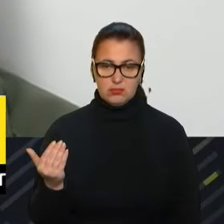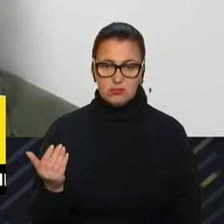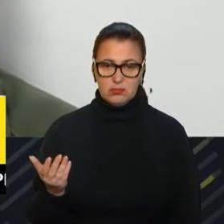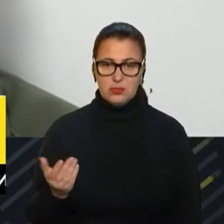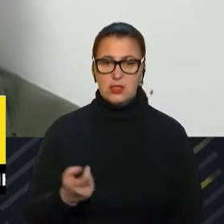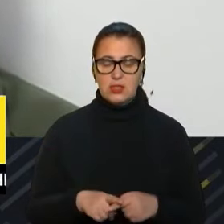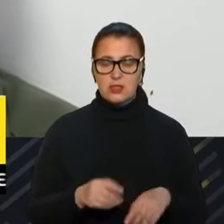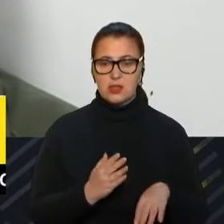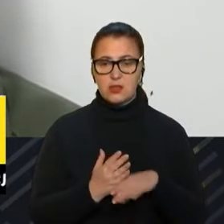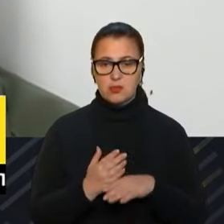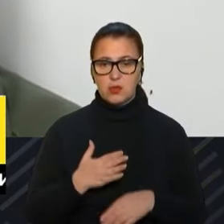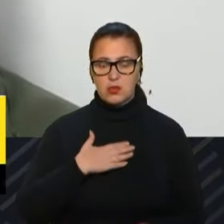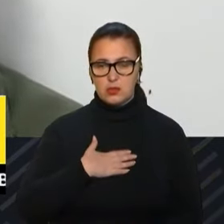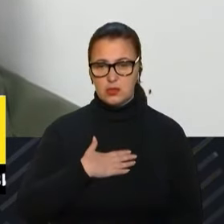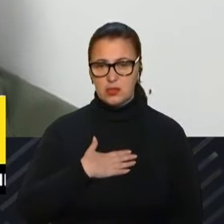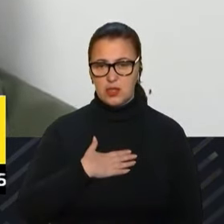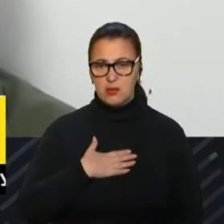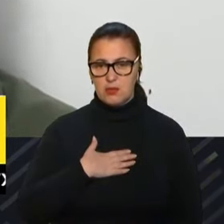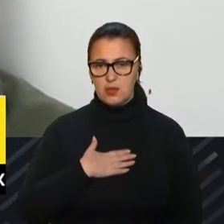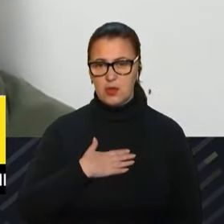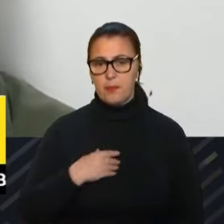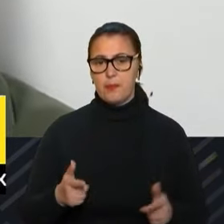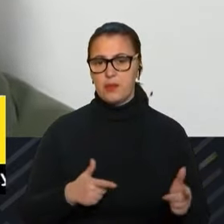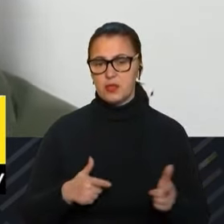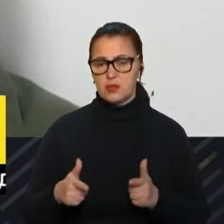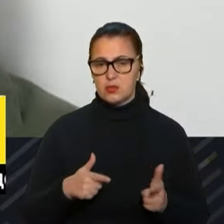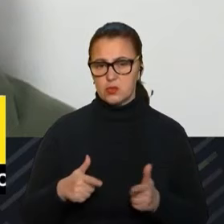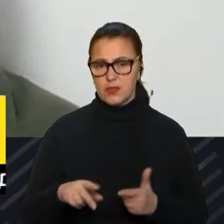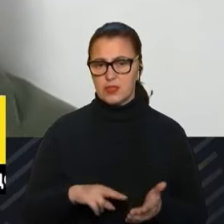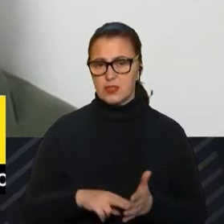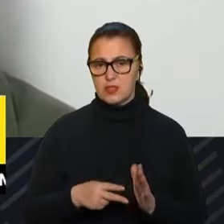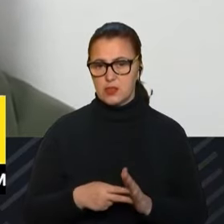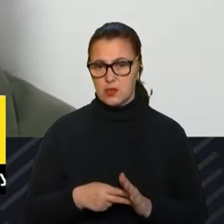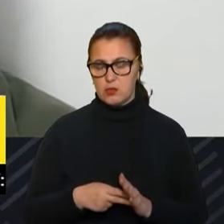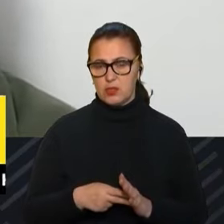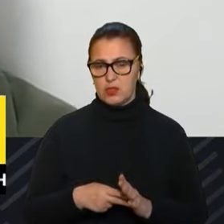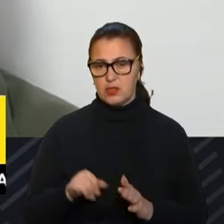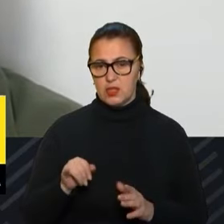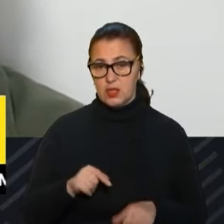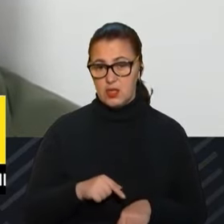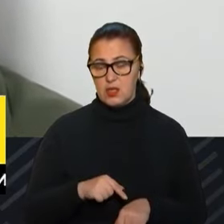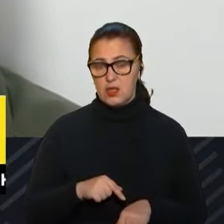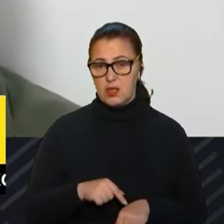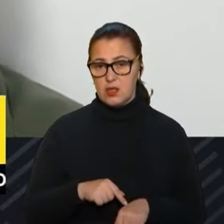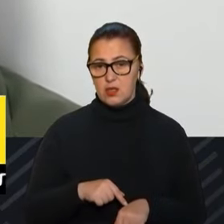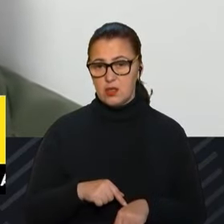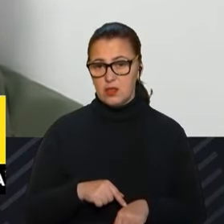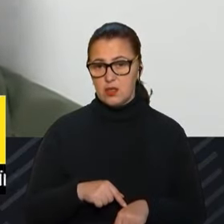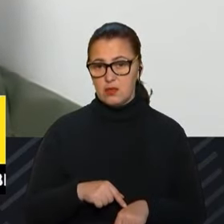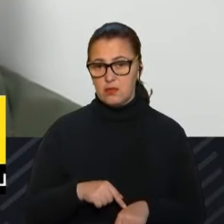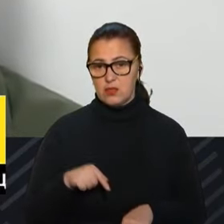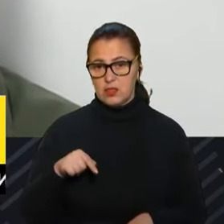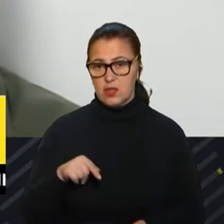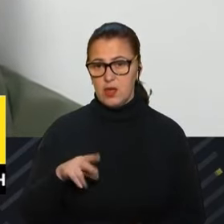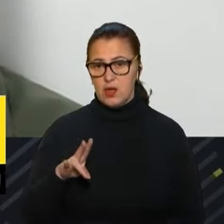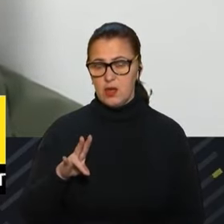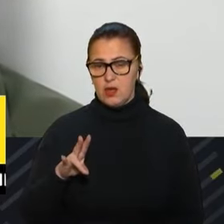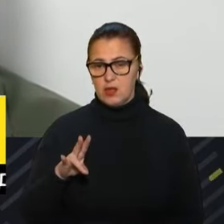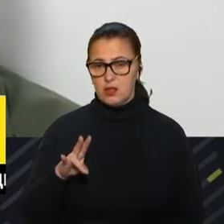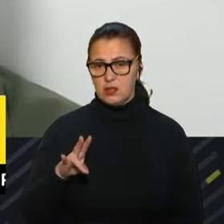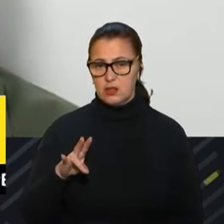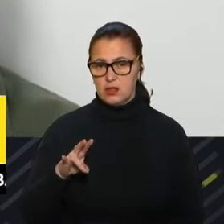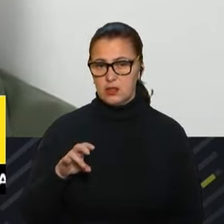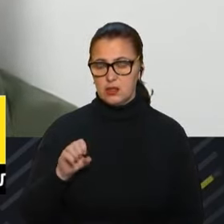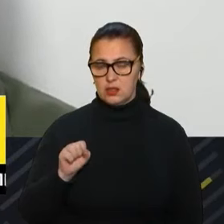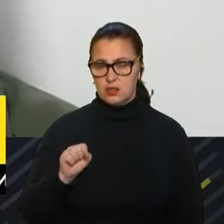помогло нам предусмотреть, подготовиться и соответствующим образом среагировать на таком случае на атаке, то есть для